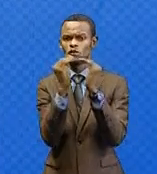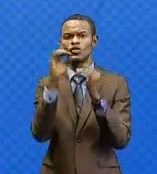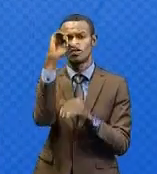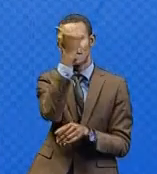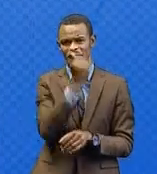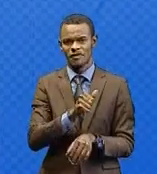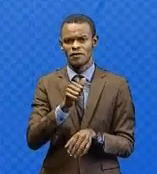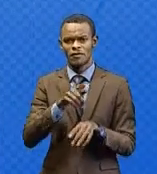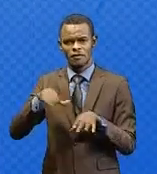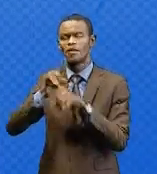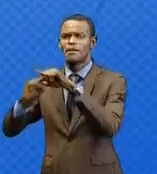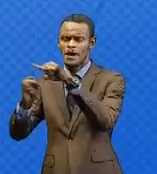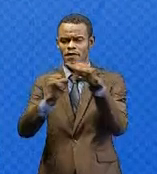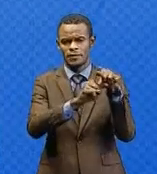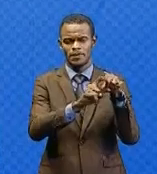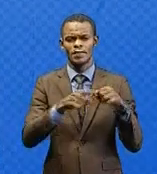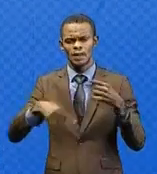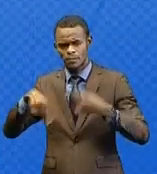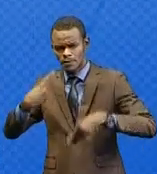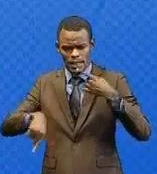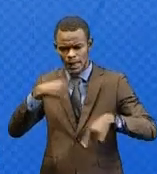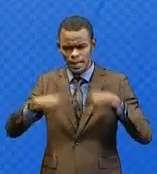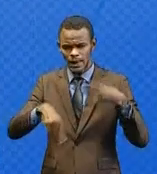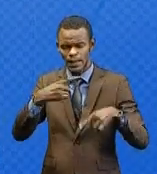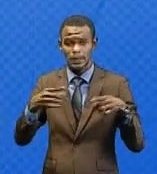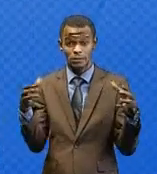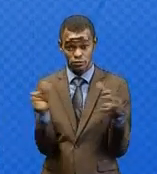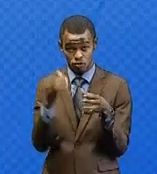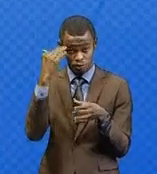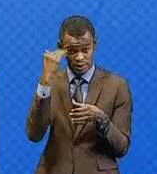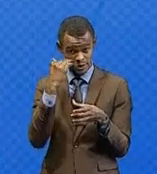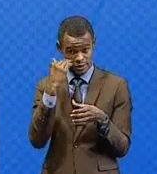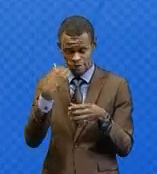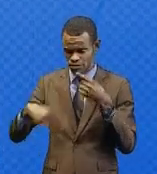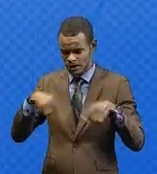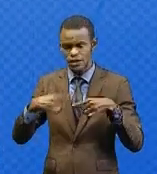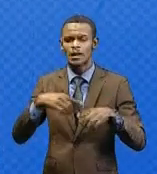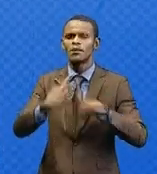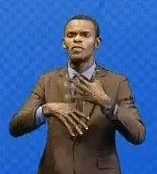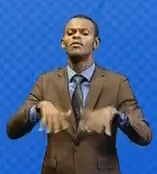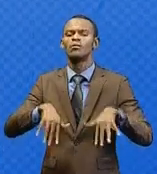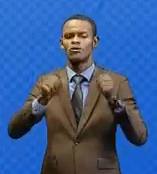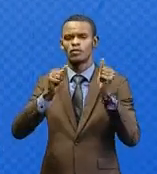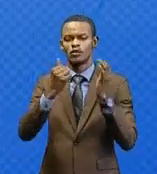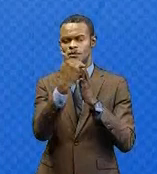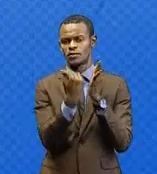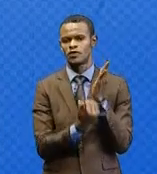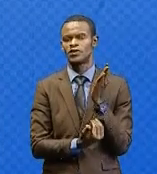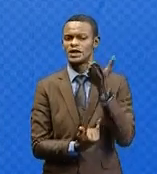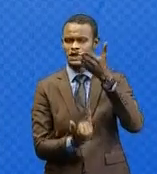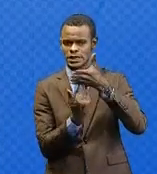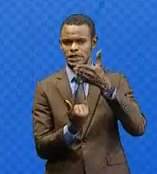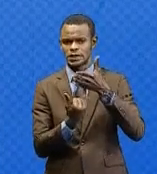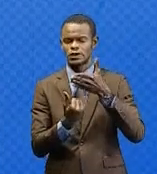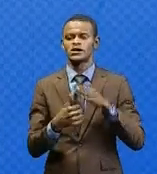Après débat et délibération, le plan directeur d'industrialisation a été approuvé par le Conseil des